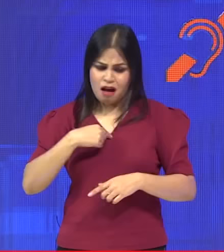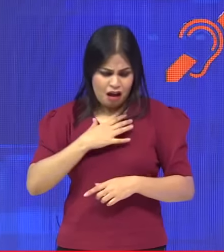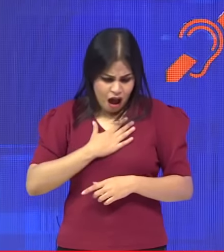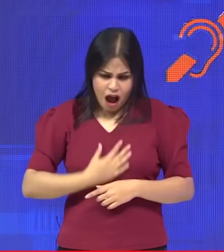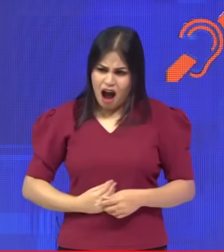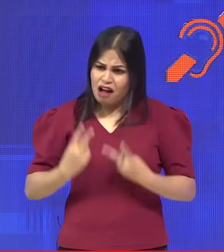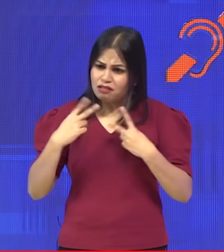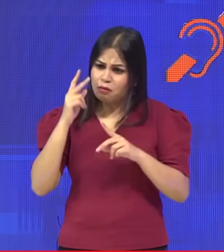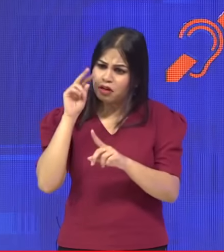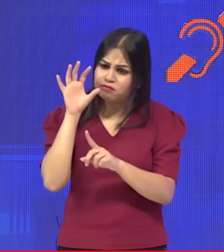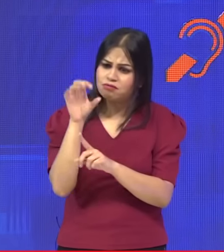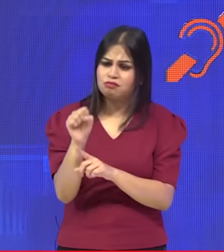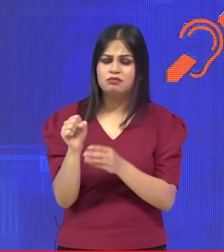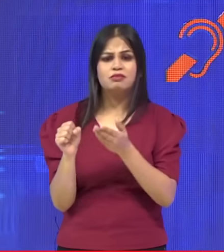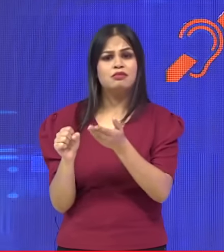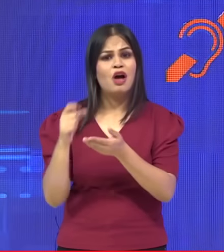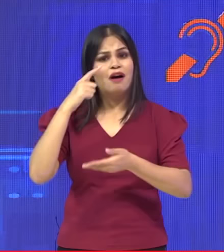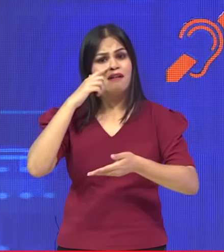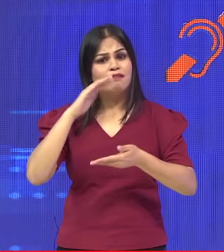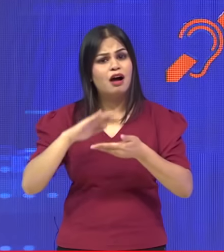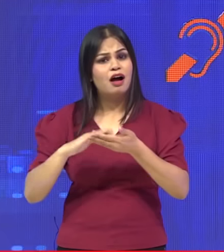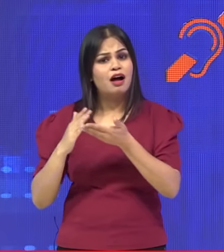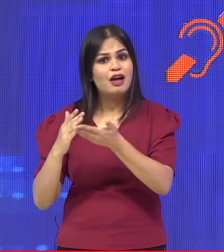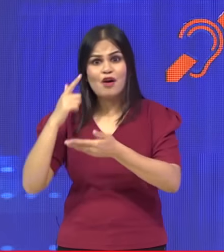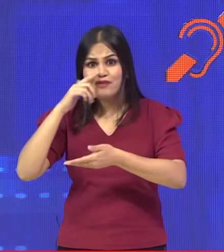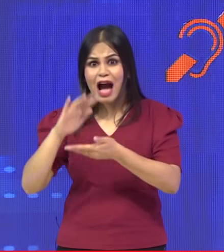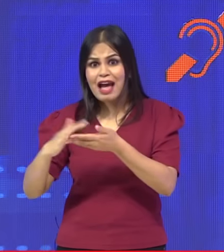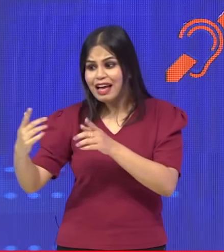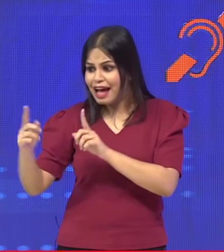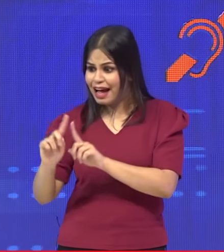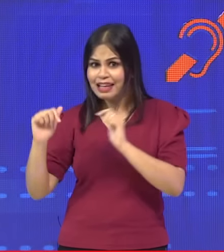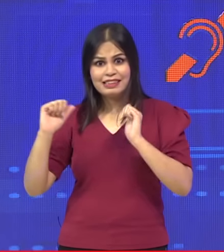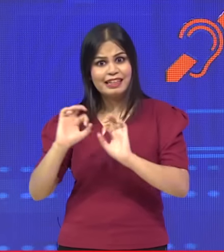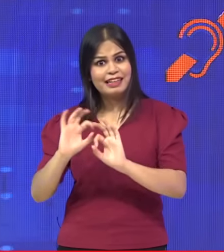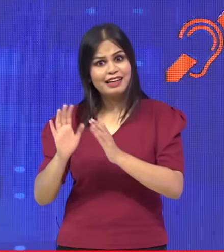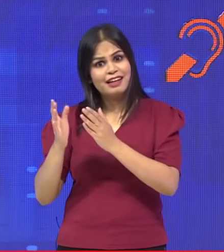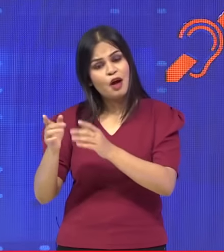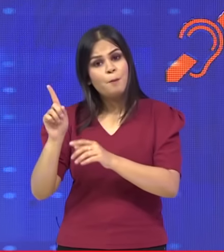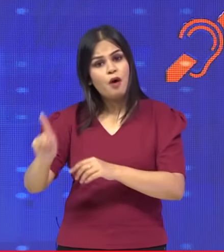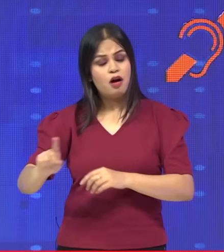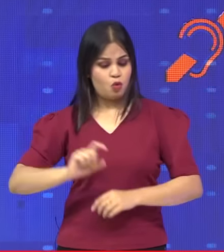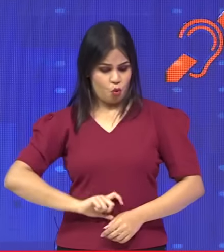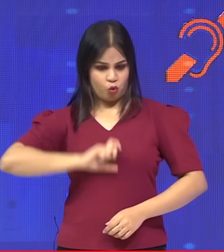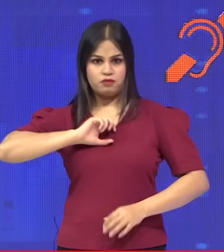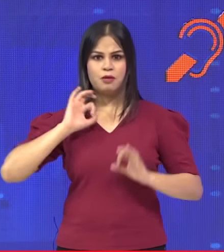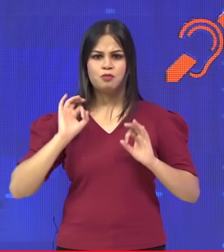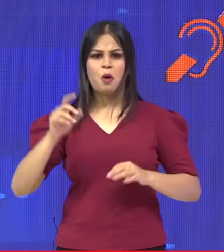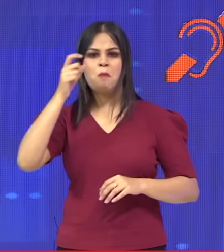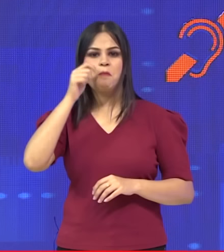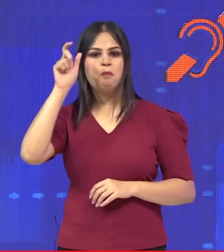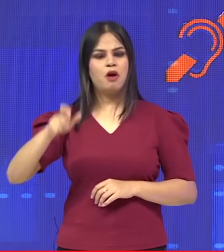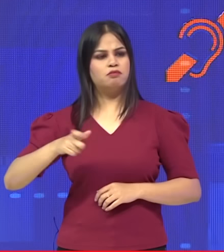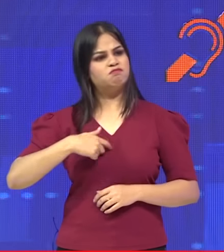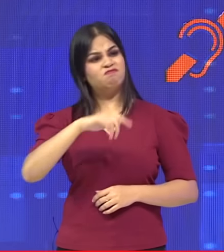में तो पत्नी बीबी वहां पर बगल में बैठी है और इतना कॉन्फिडेंस आदमी में के